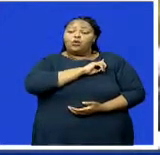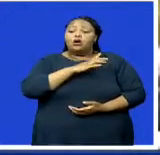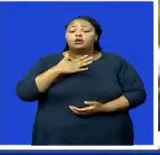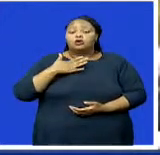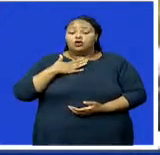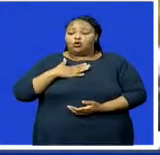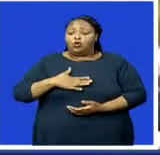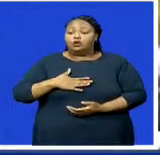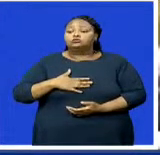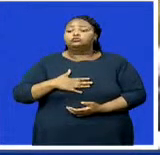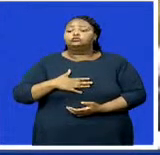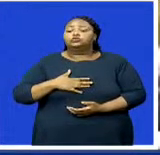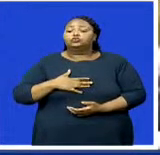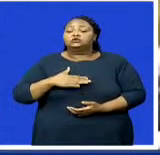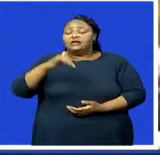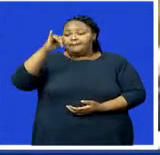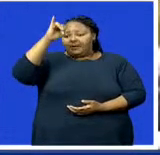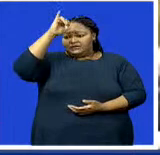sesisanzisa emakhono